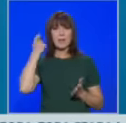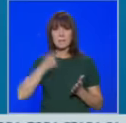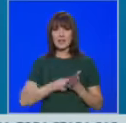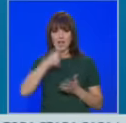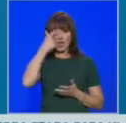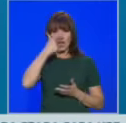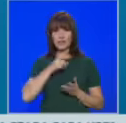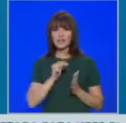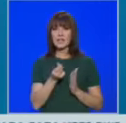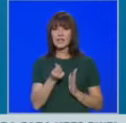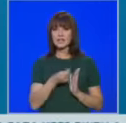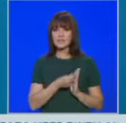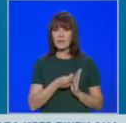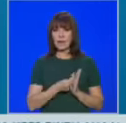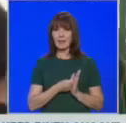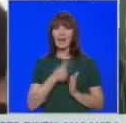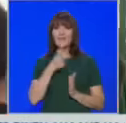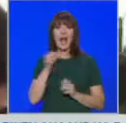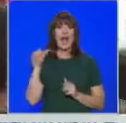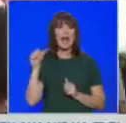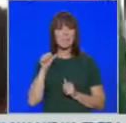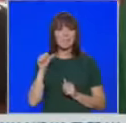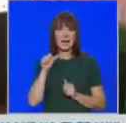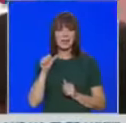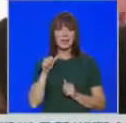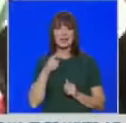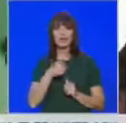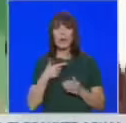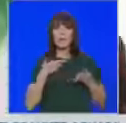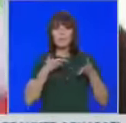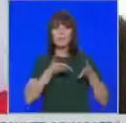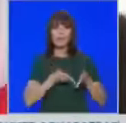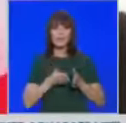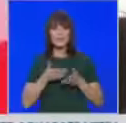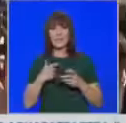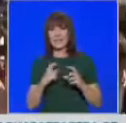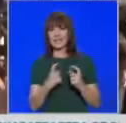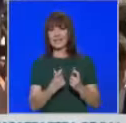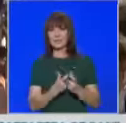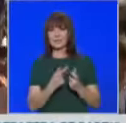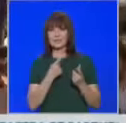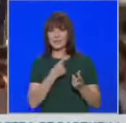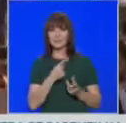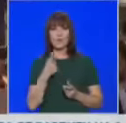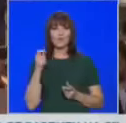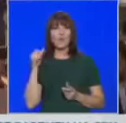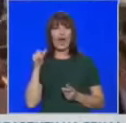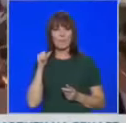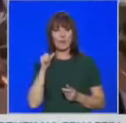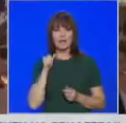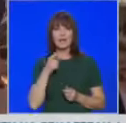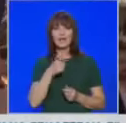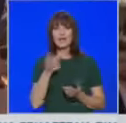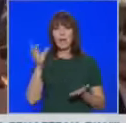лични средства сметката на свои сънародници в Албания, докато била на посещение със семейството си в албанския град Берат.